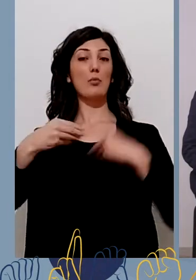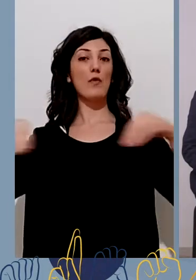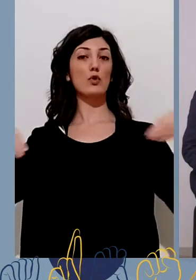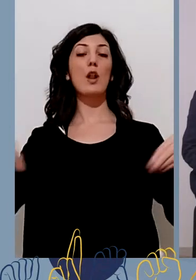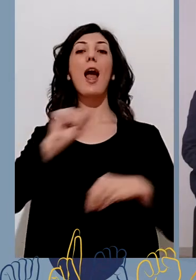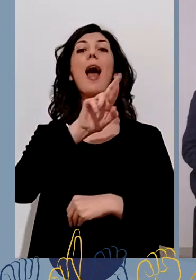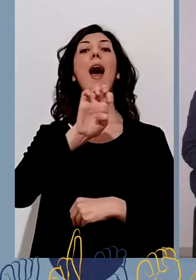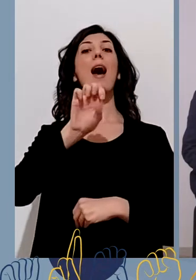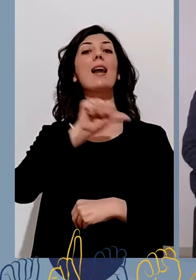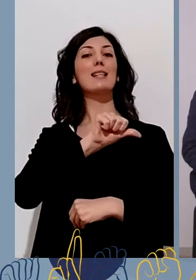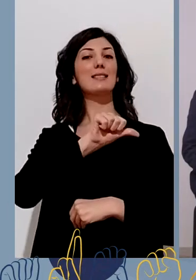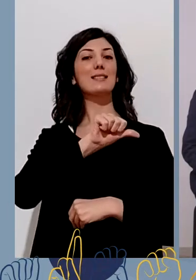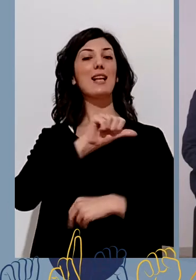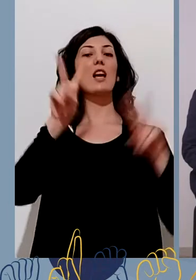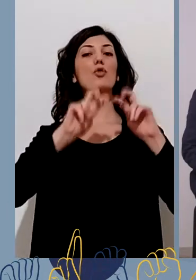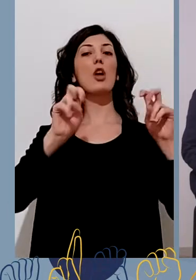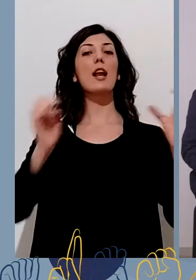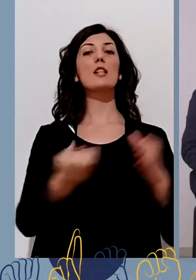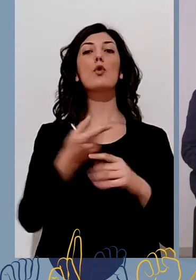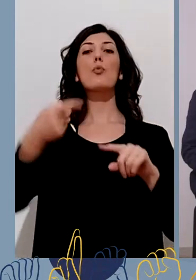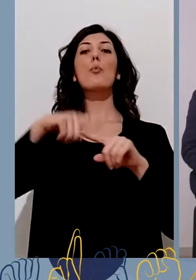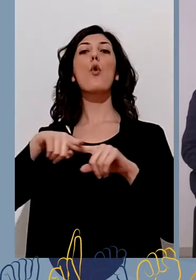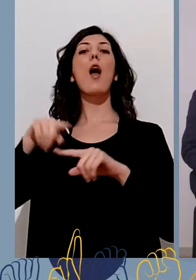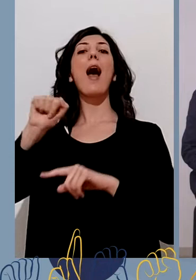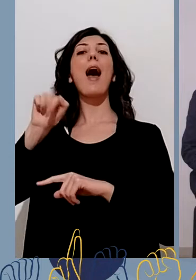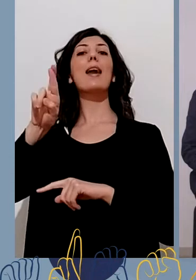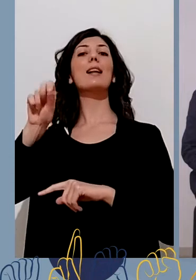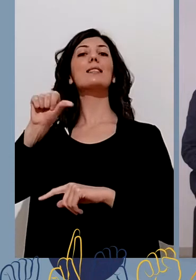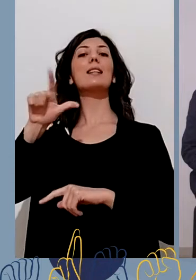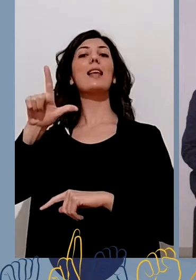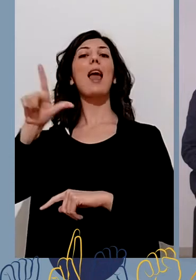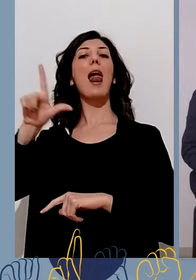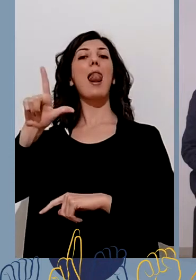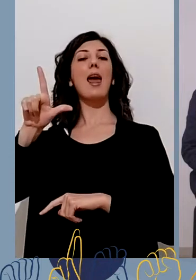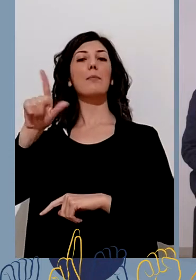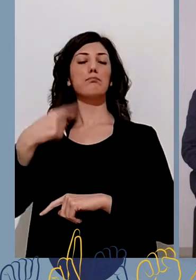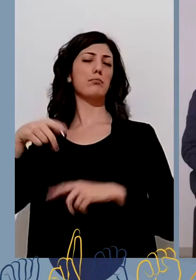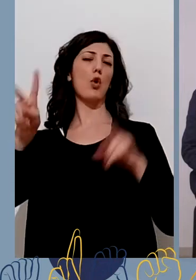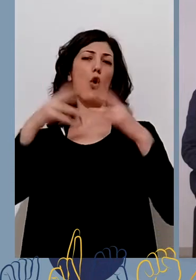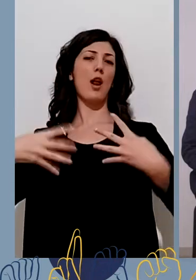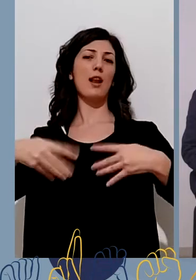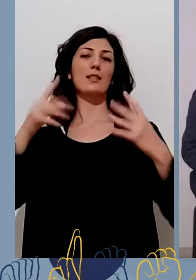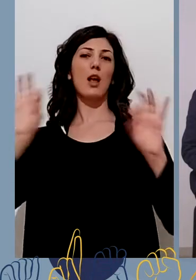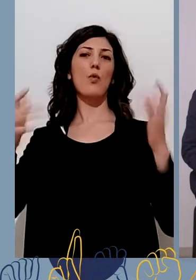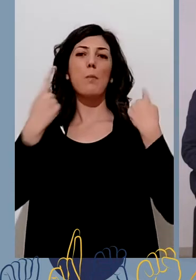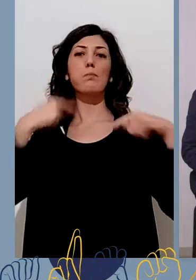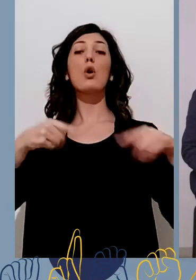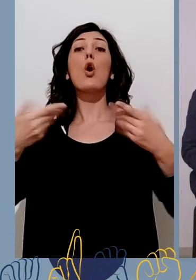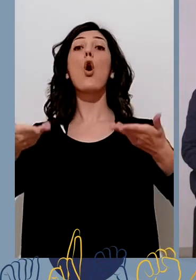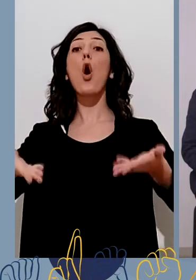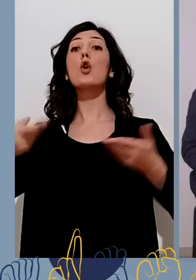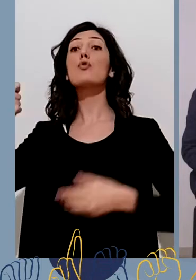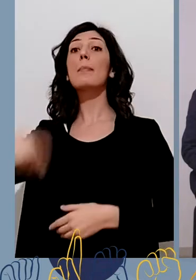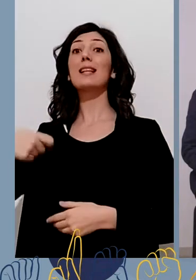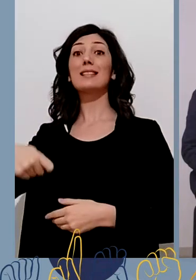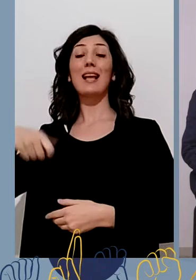Sviluppo, e PSB SRL. Purtroppo oggi la presidente di ARES, la dottoressa Giovanni Brancaccio,